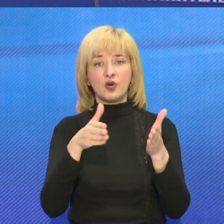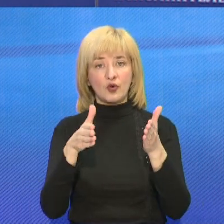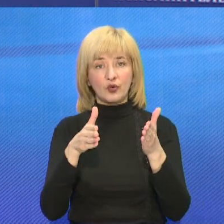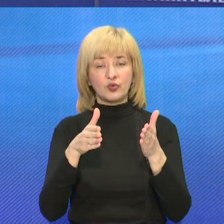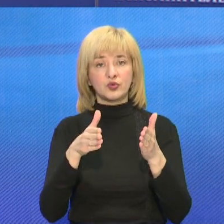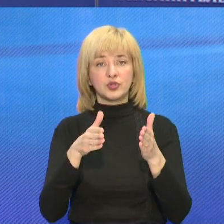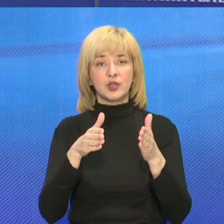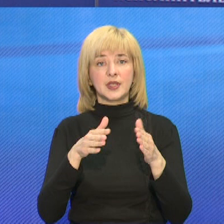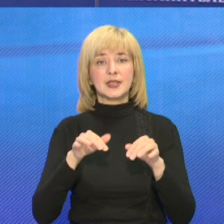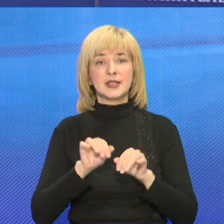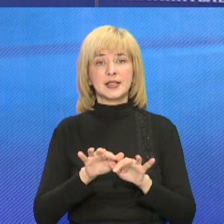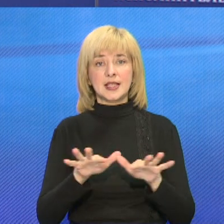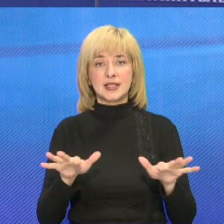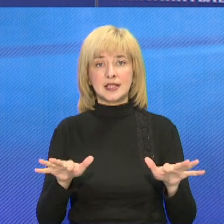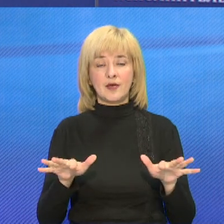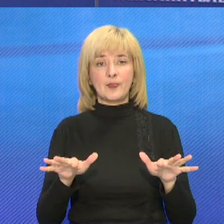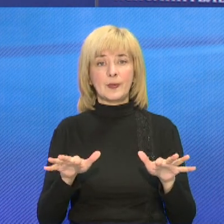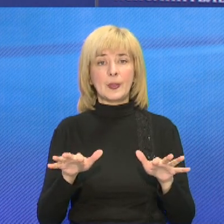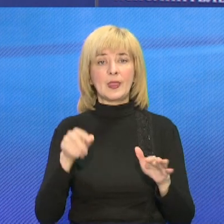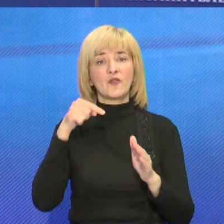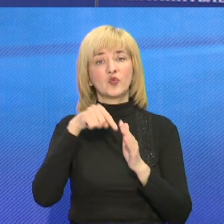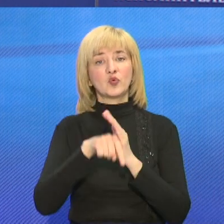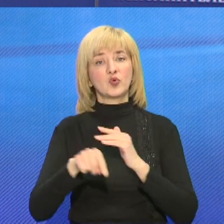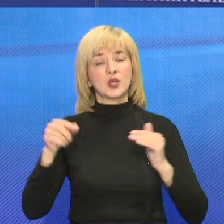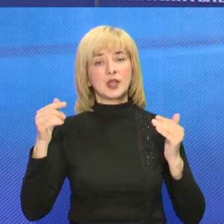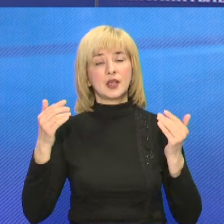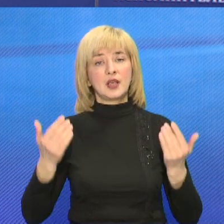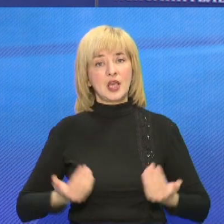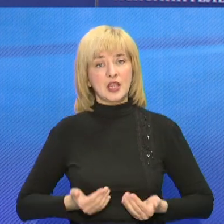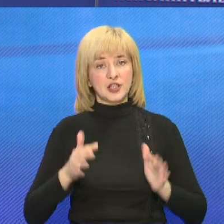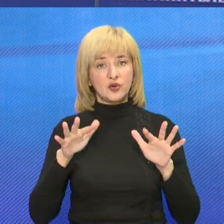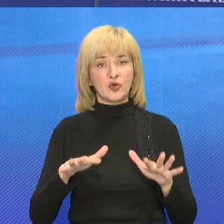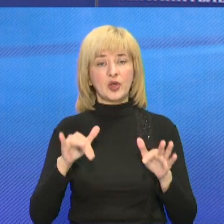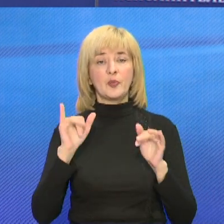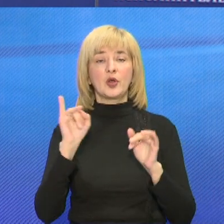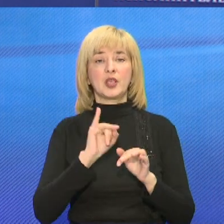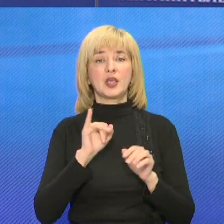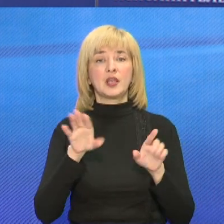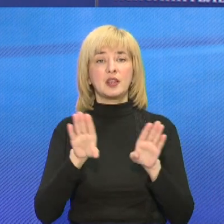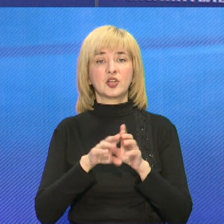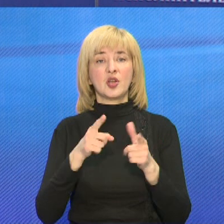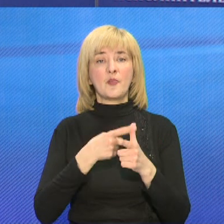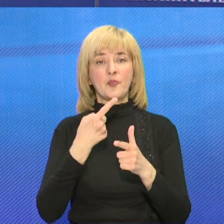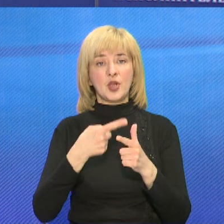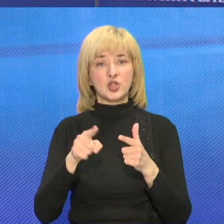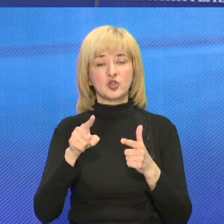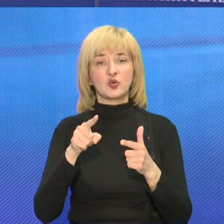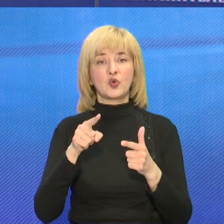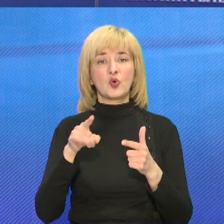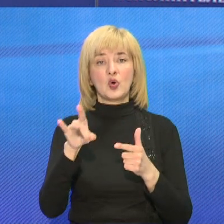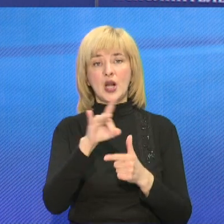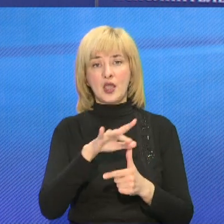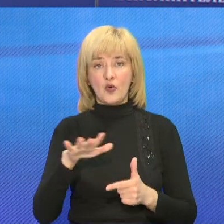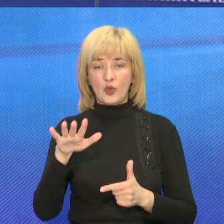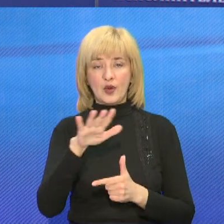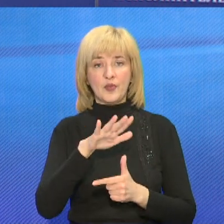как внутри населенных пунктов, так и дороги между районами города, между районами области.